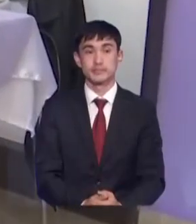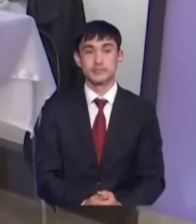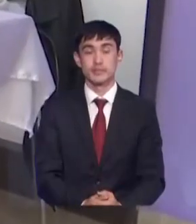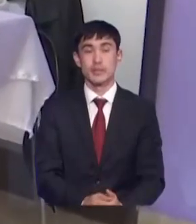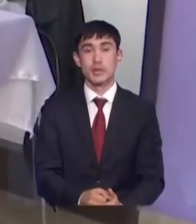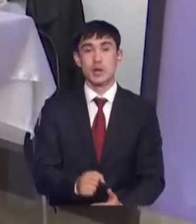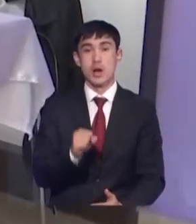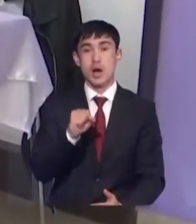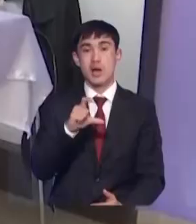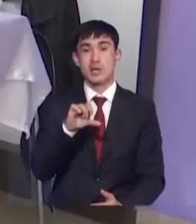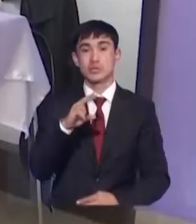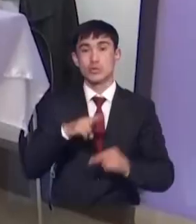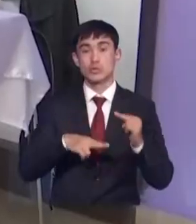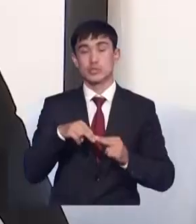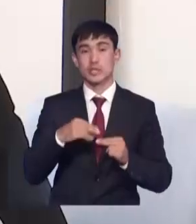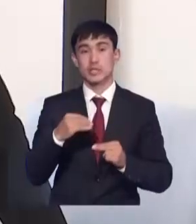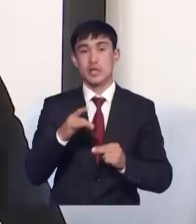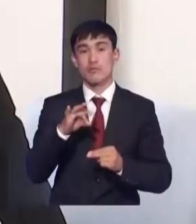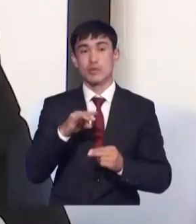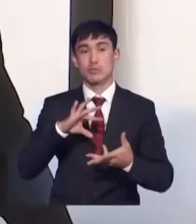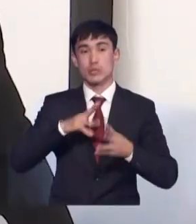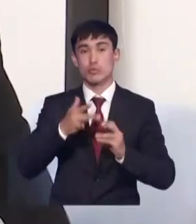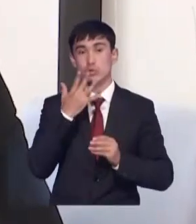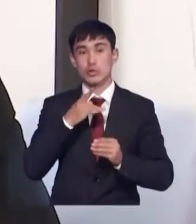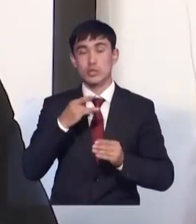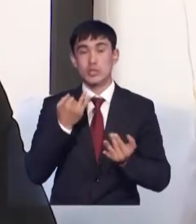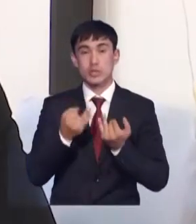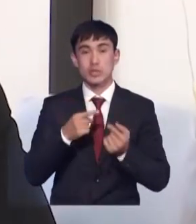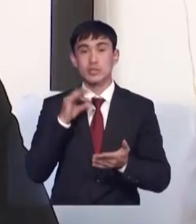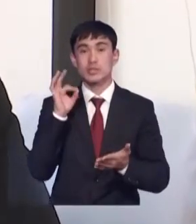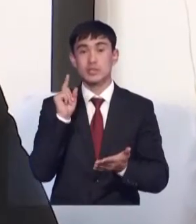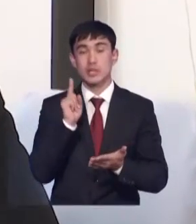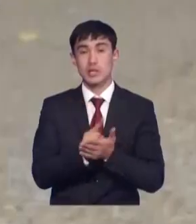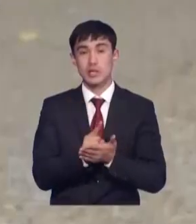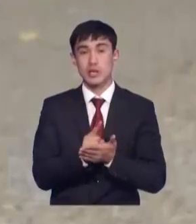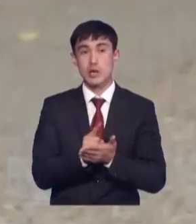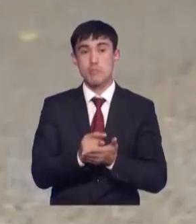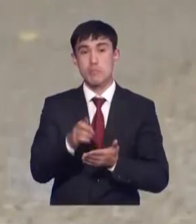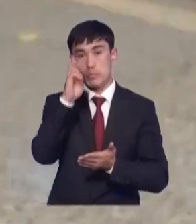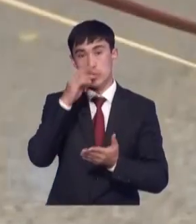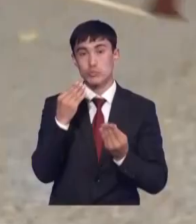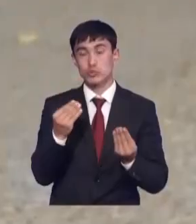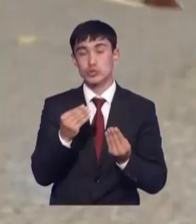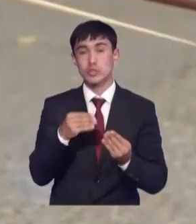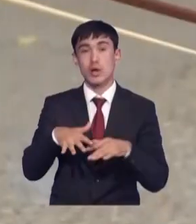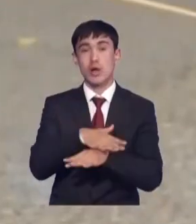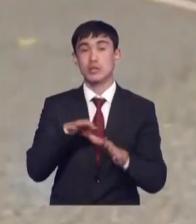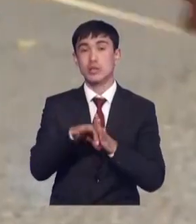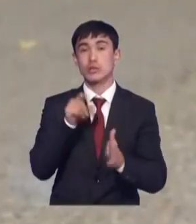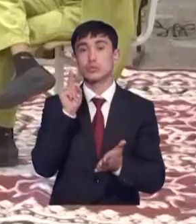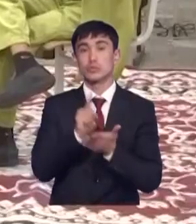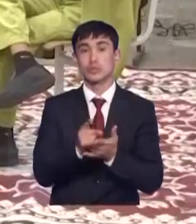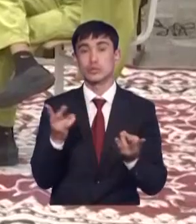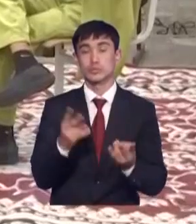АЕС құрылысына қатысты референдум жалпыұлттық диалогтың тағы бір дәлелі. Мемлекет мүддесі үшін халық таңдау жасауы тиіс. Аружан